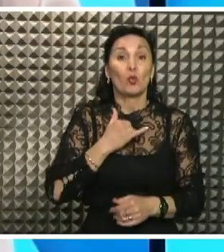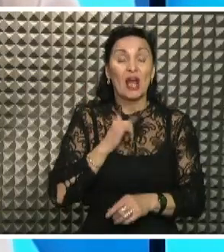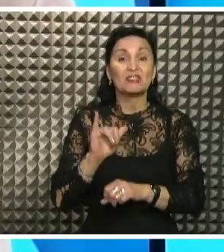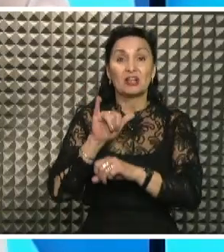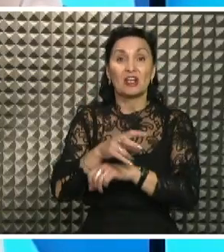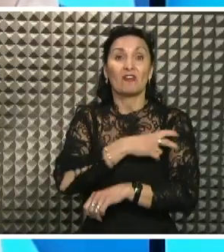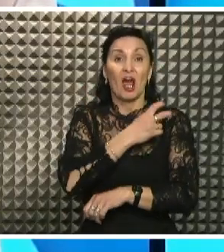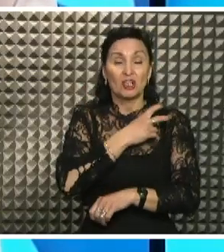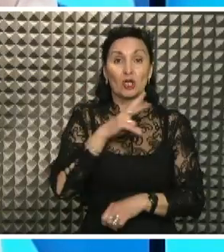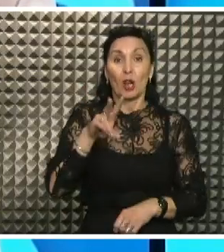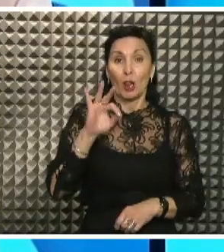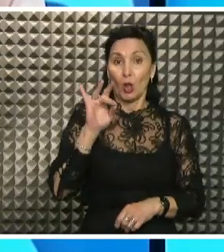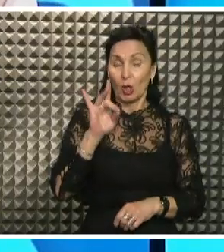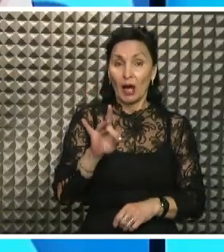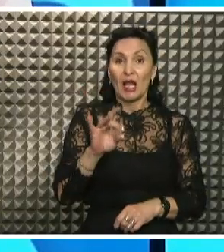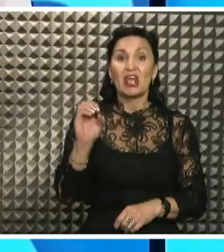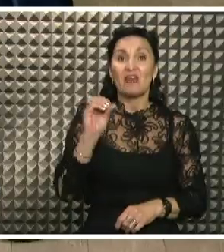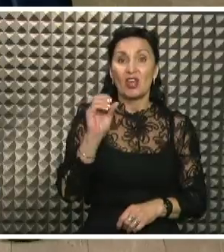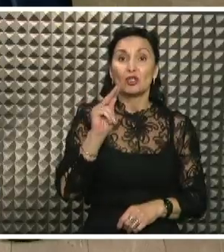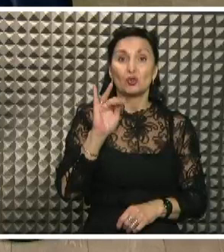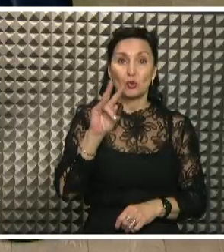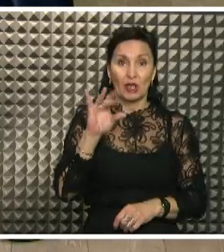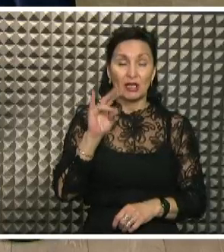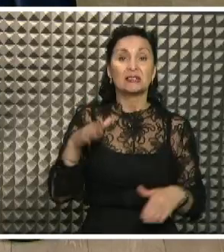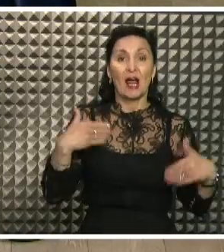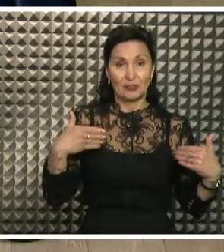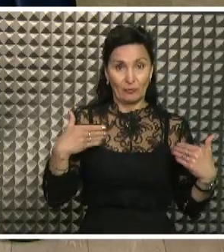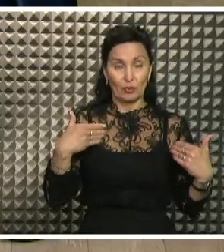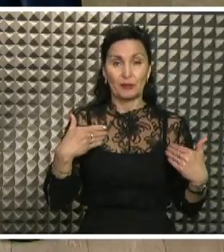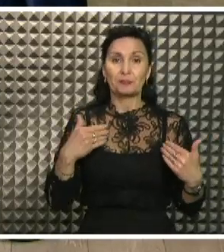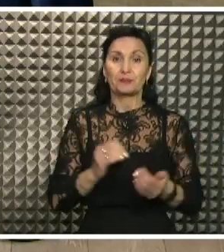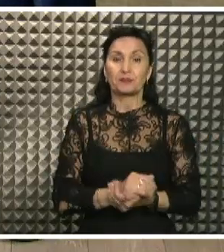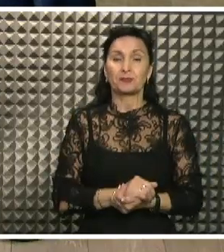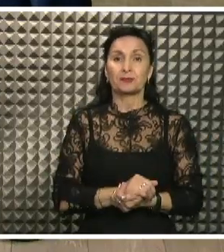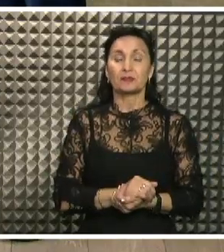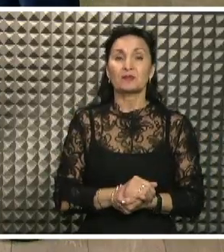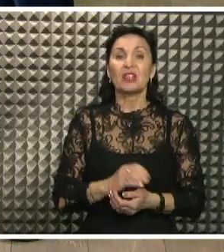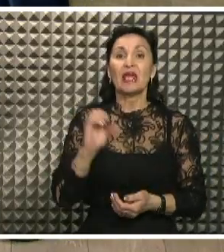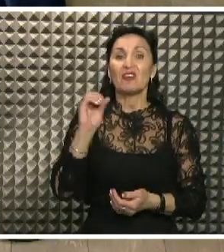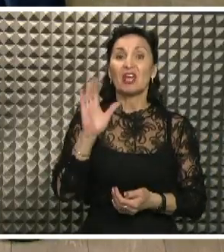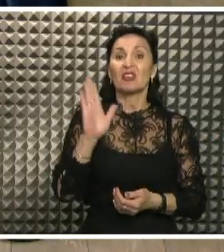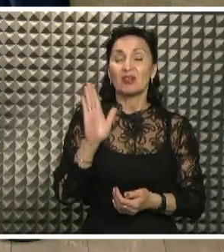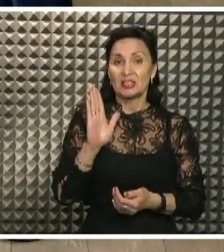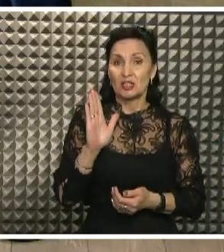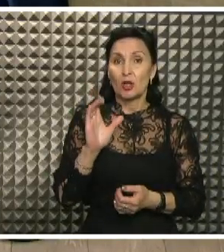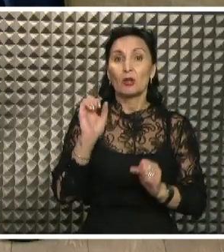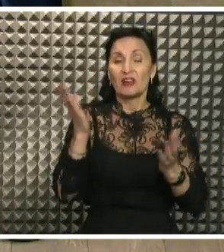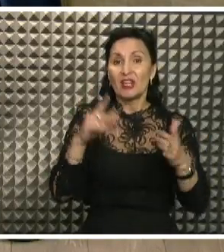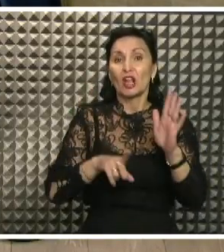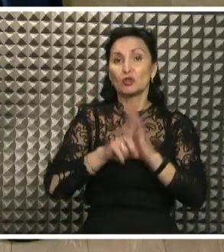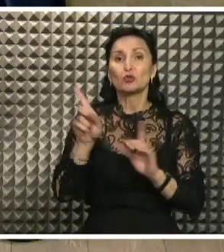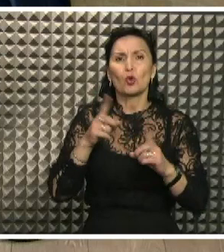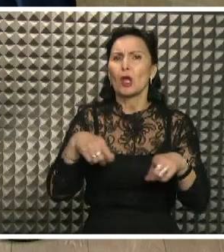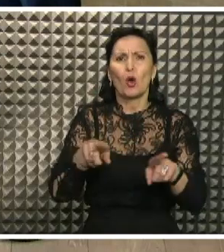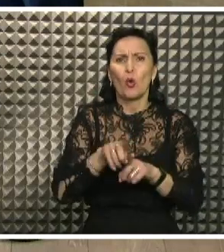гостях врач-оториноларинголог Евгений Чуркин. Здравствуйте, Евгений. Здравствуйте. Здравствуйте, Евгений Васильевич. Вот давайте начнем с того, что